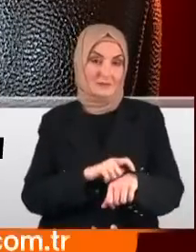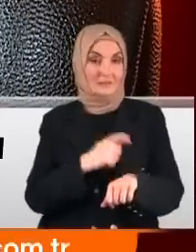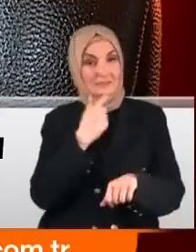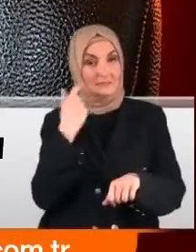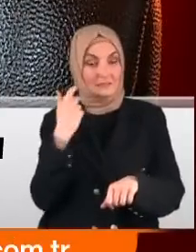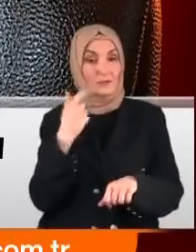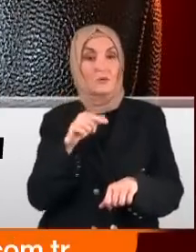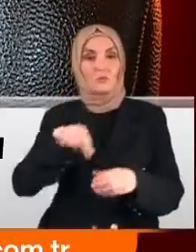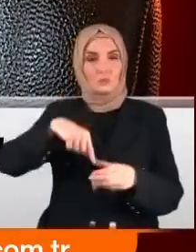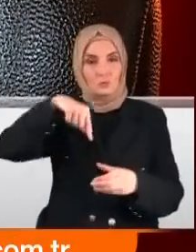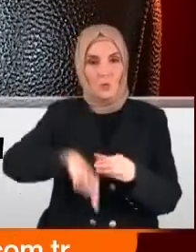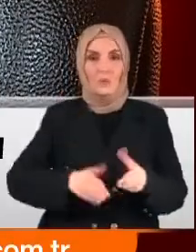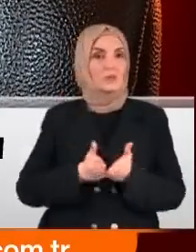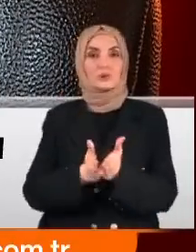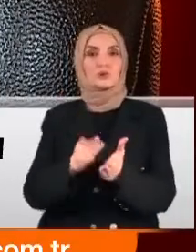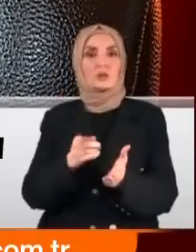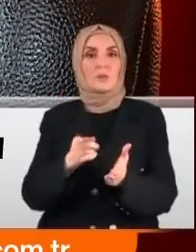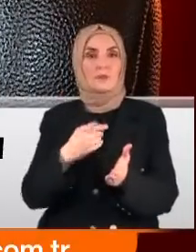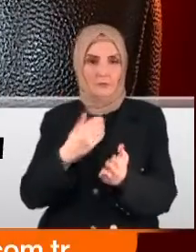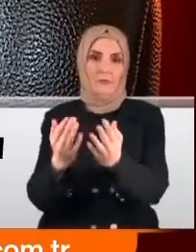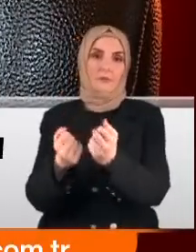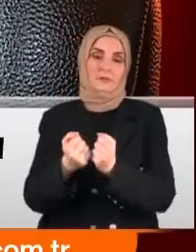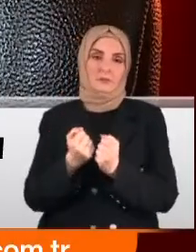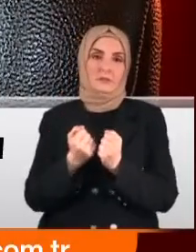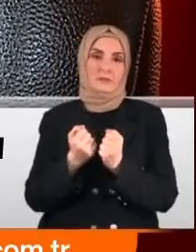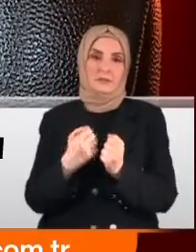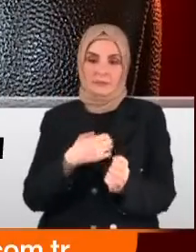gemilerinden alım yaptık. Kendi kendimize